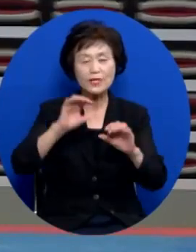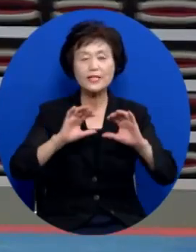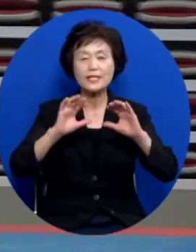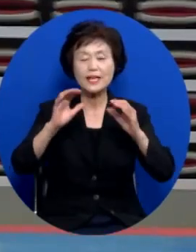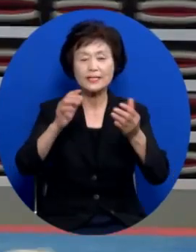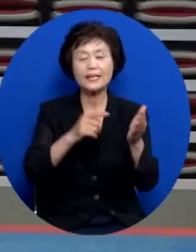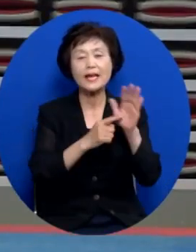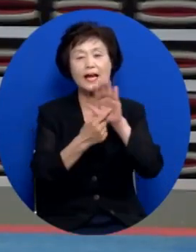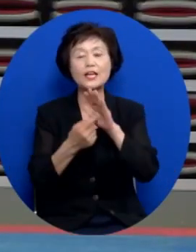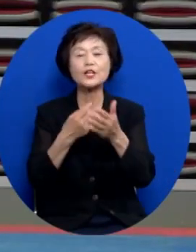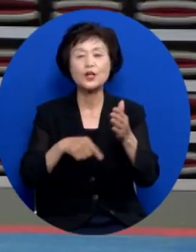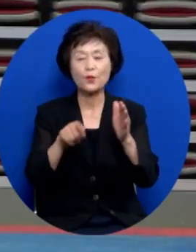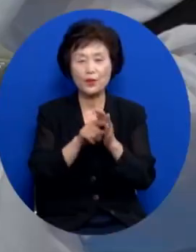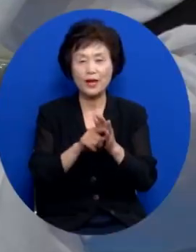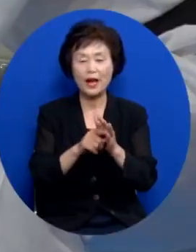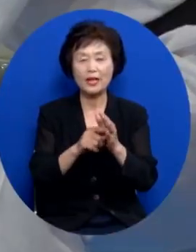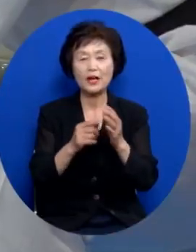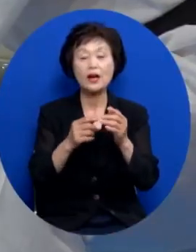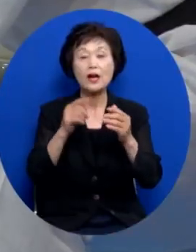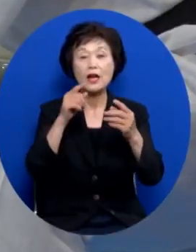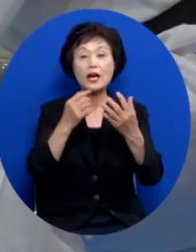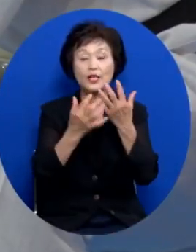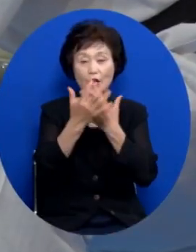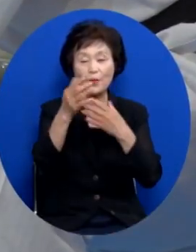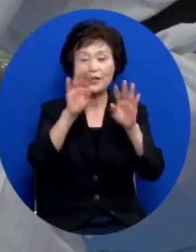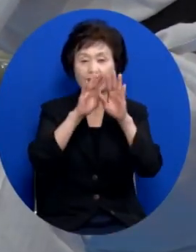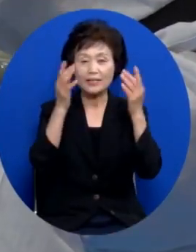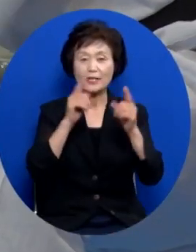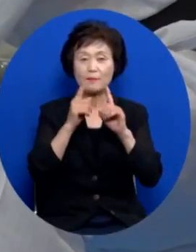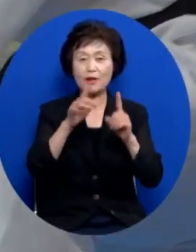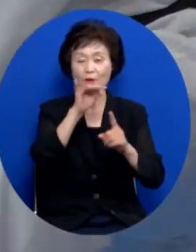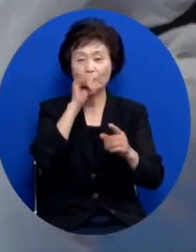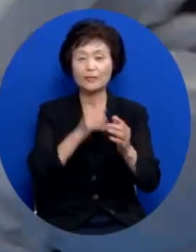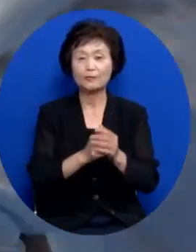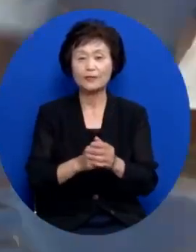있다고 밝혔습니다. 한편 백석대는 오는 27일